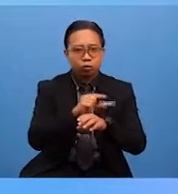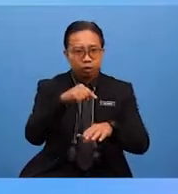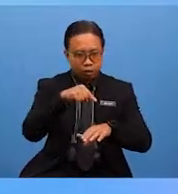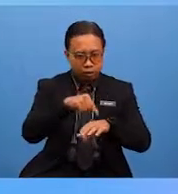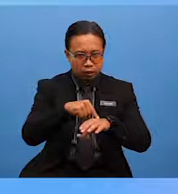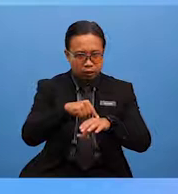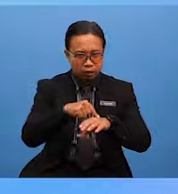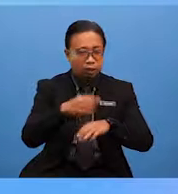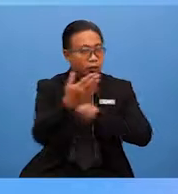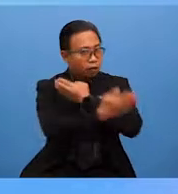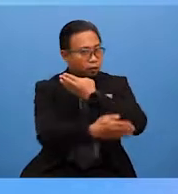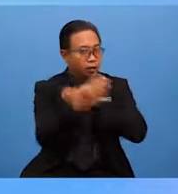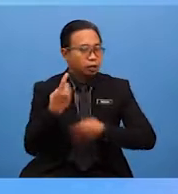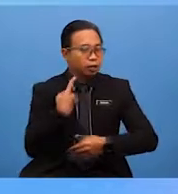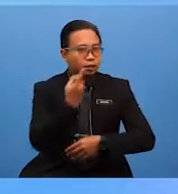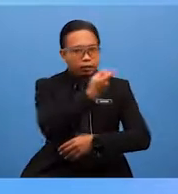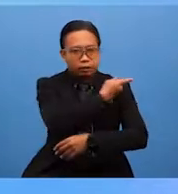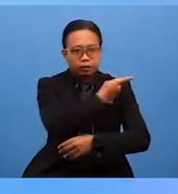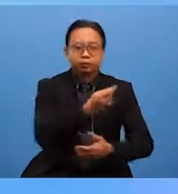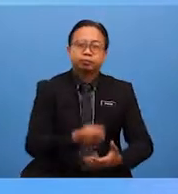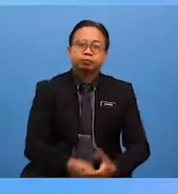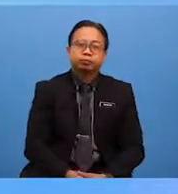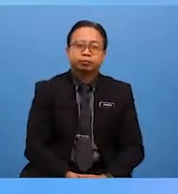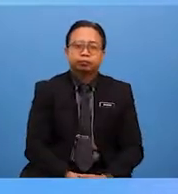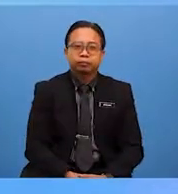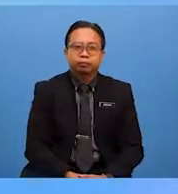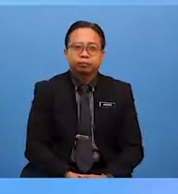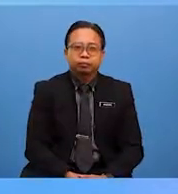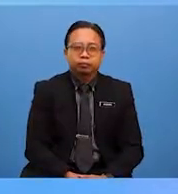berbanding Kelvin dan darjah Fahrenheit